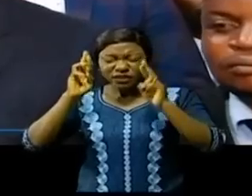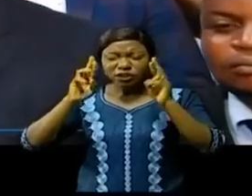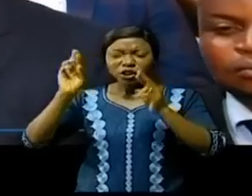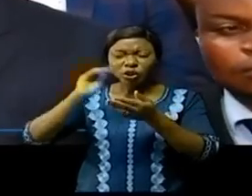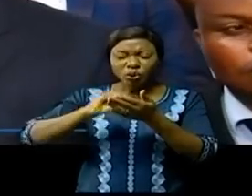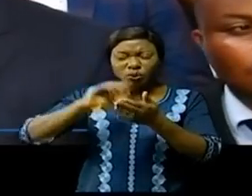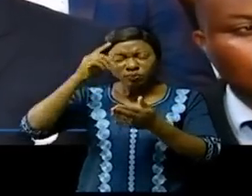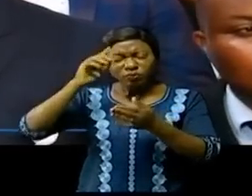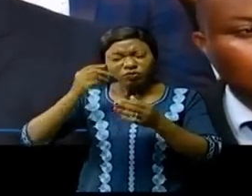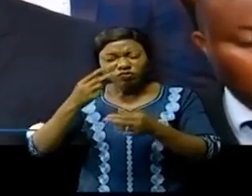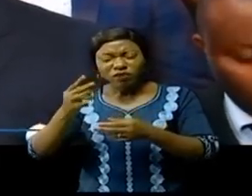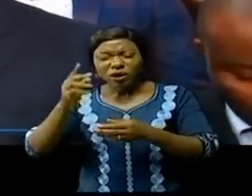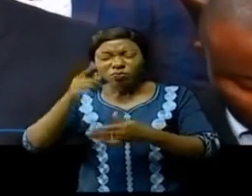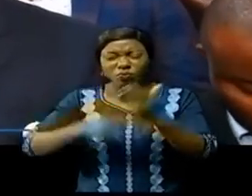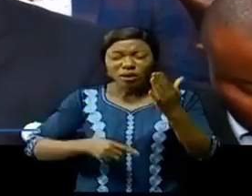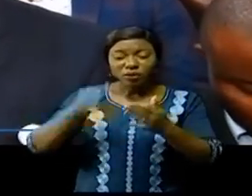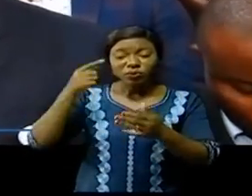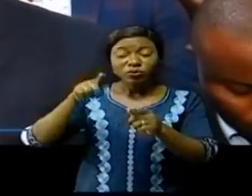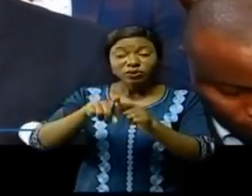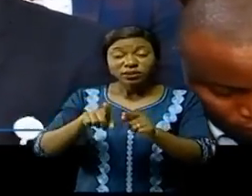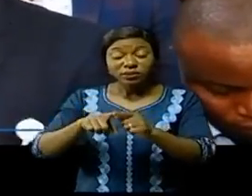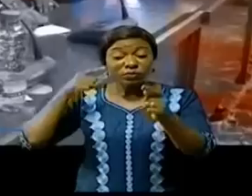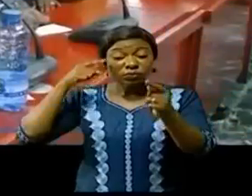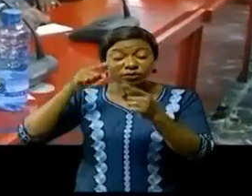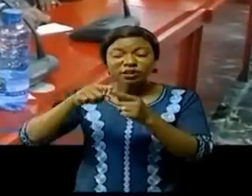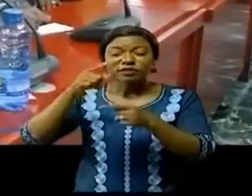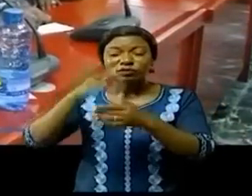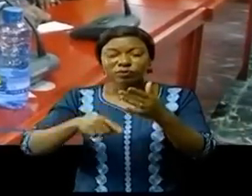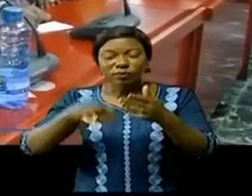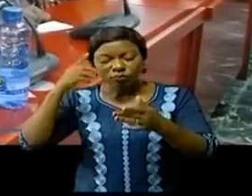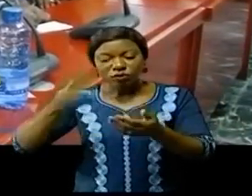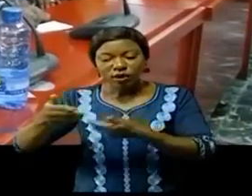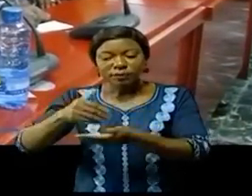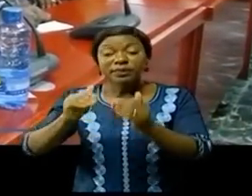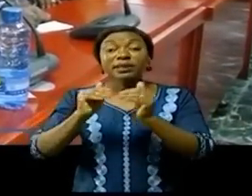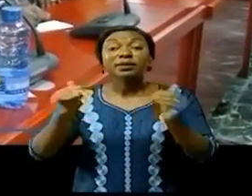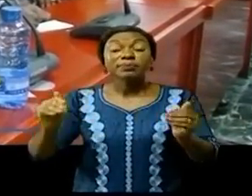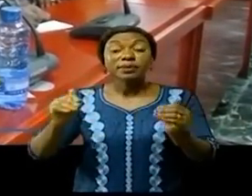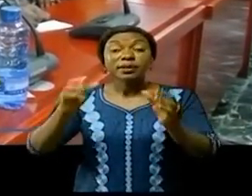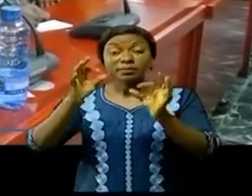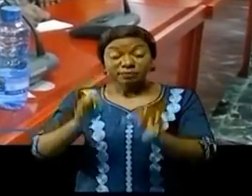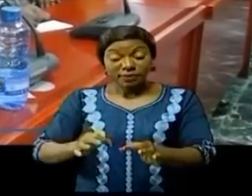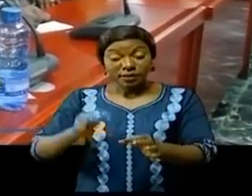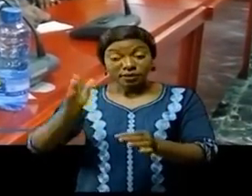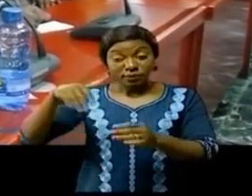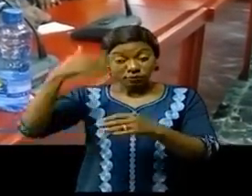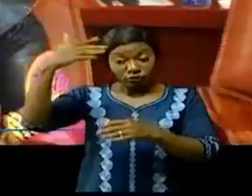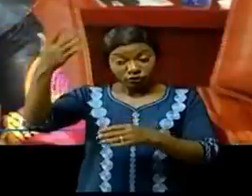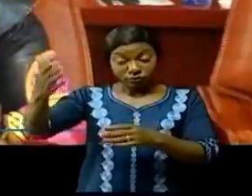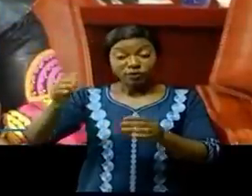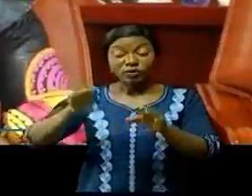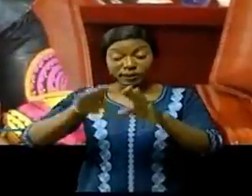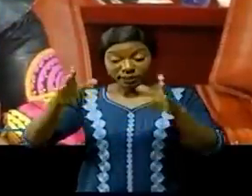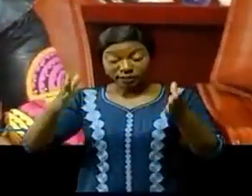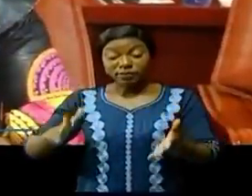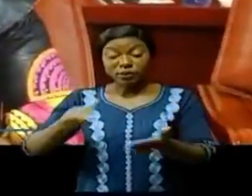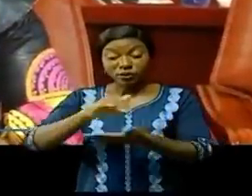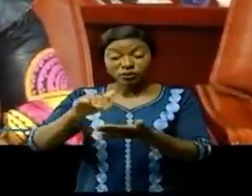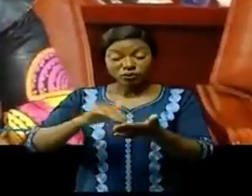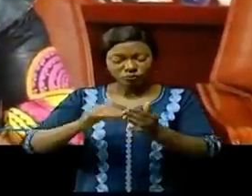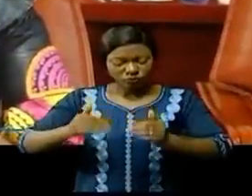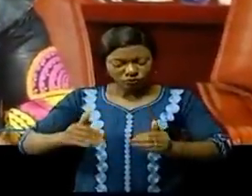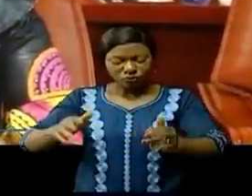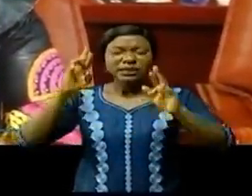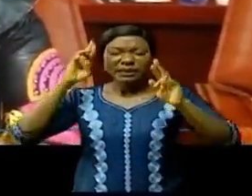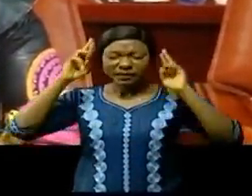pour toujours essayer d'atteindre cet objectif-là. Et je pense que c'est cela, cette initiative qui a été mise en place, que prochainement il y aura une table ronde pour continuer à